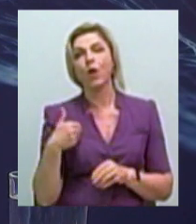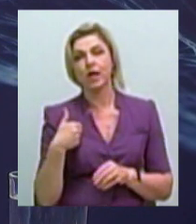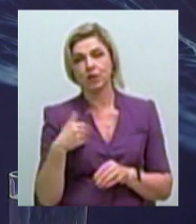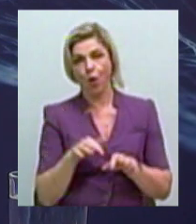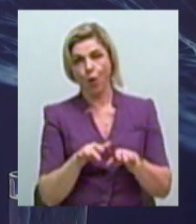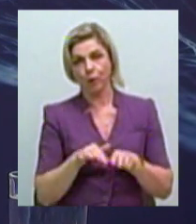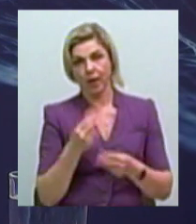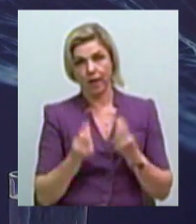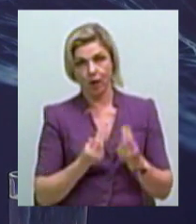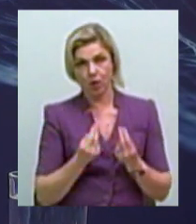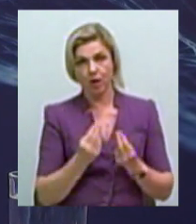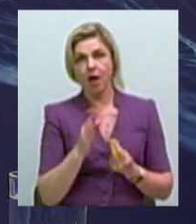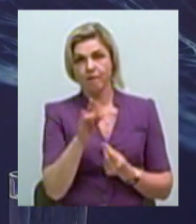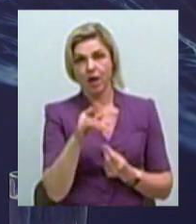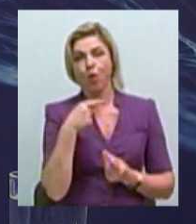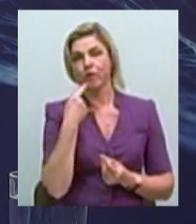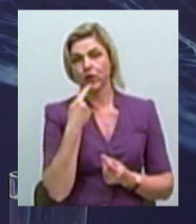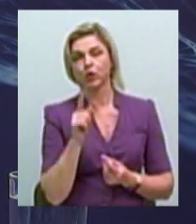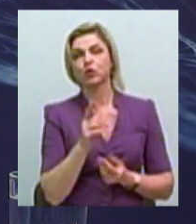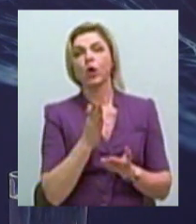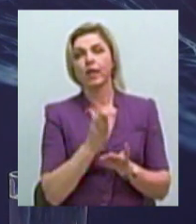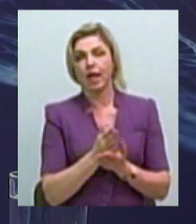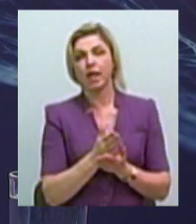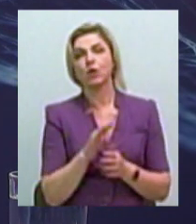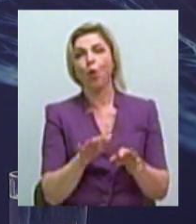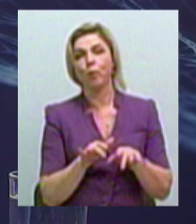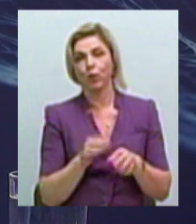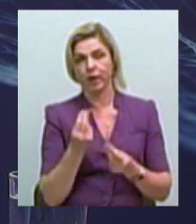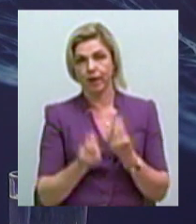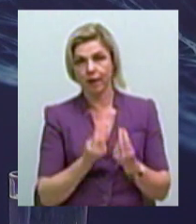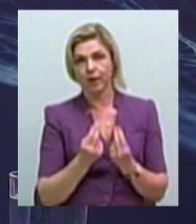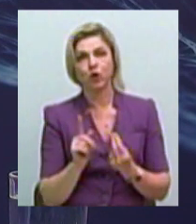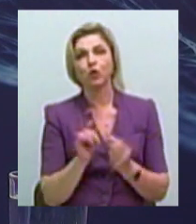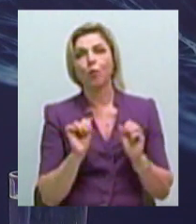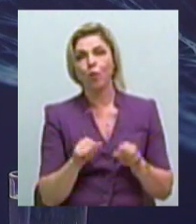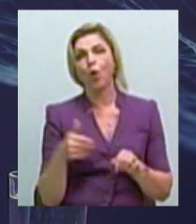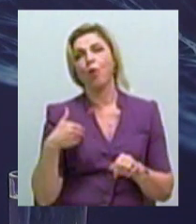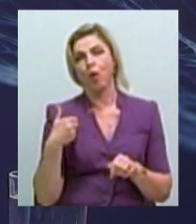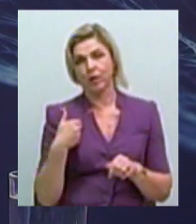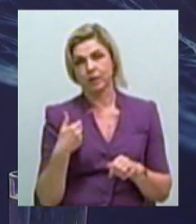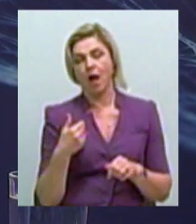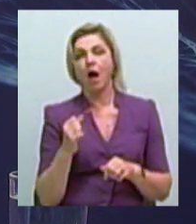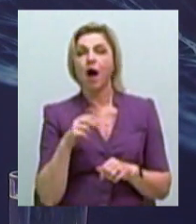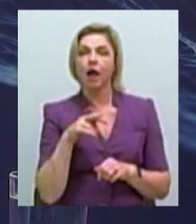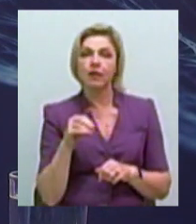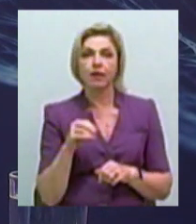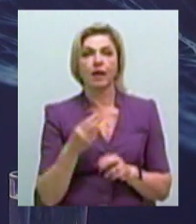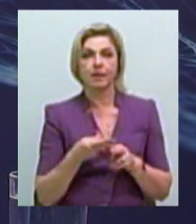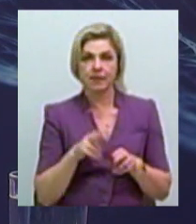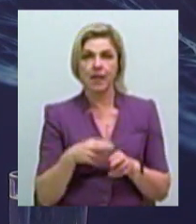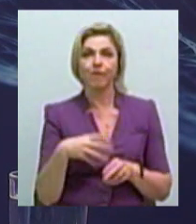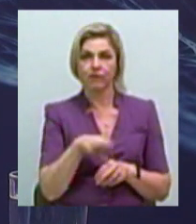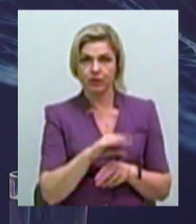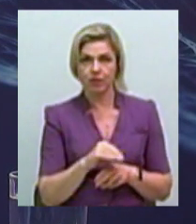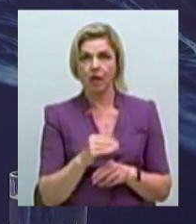комп'ютерних ігор? Ви говорили, що є комп'ютерні ігри, які можуть приносити користь, але це все